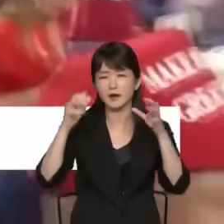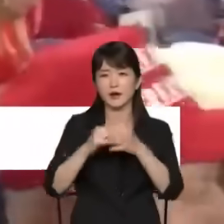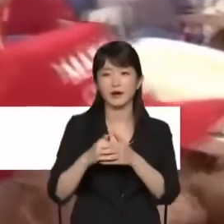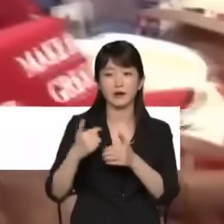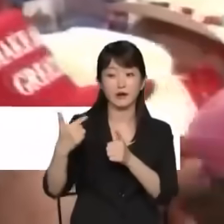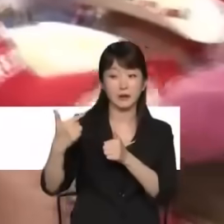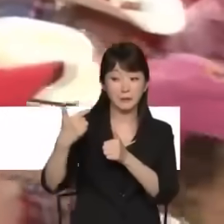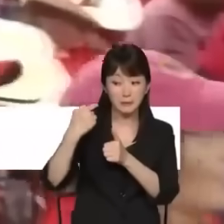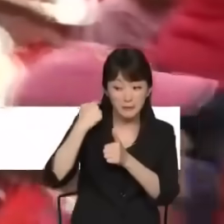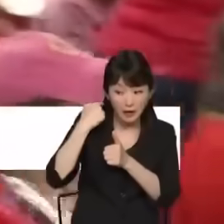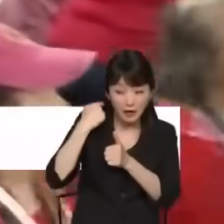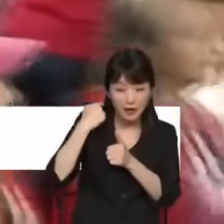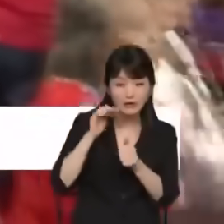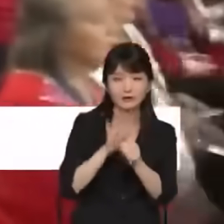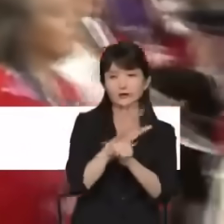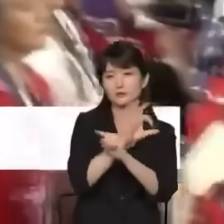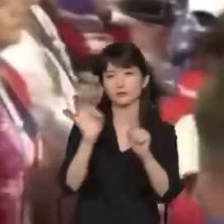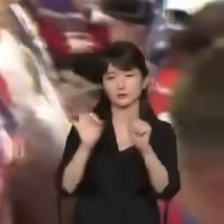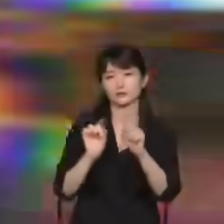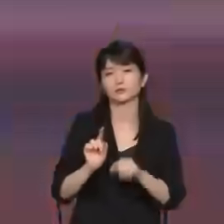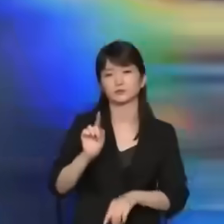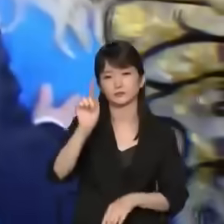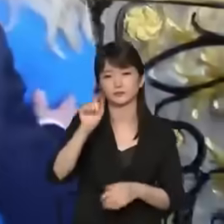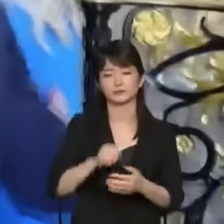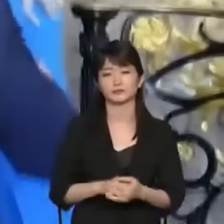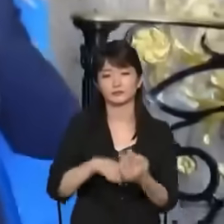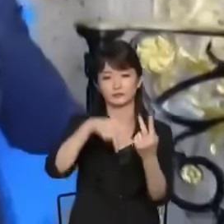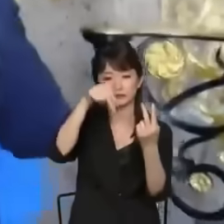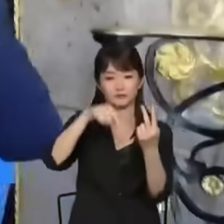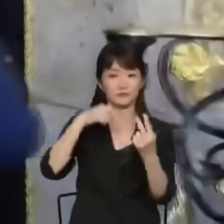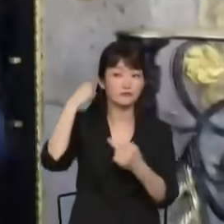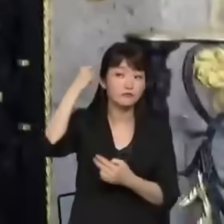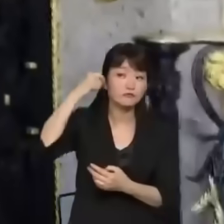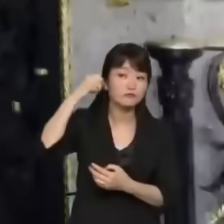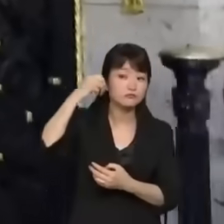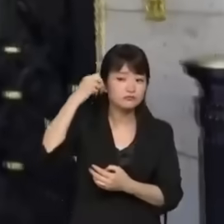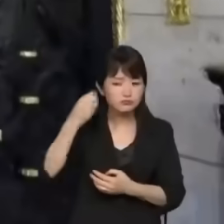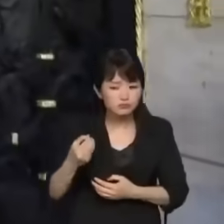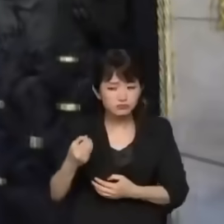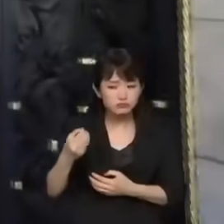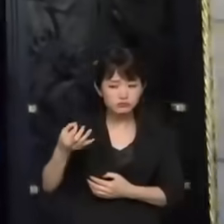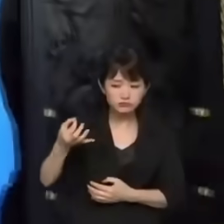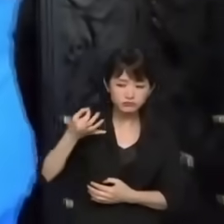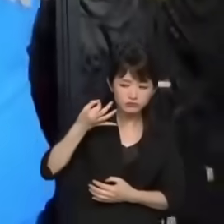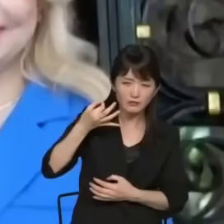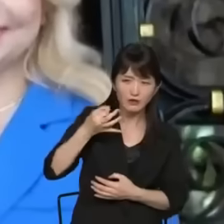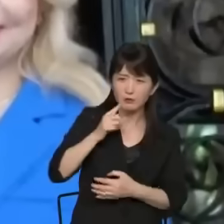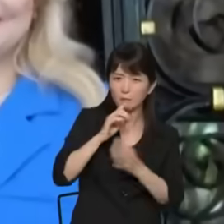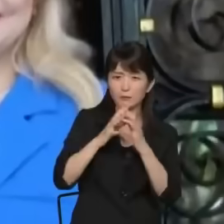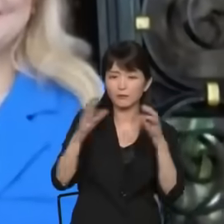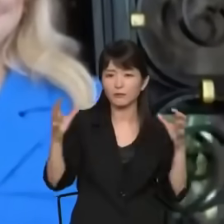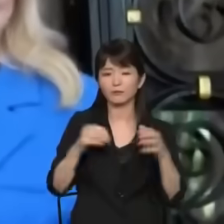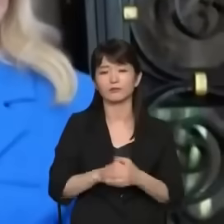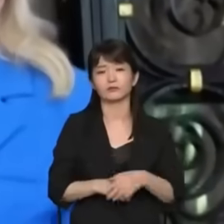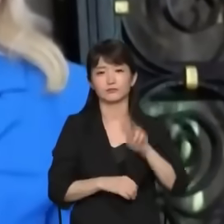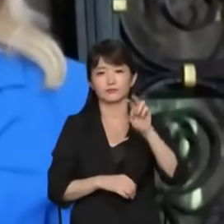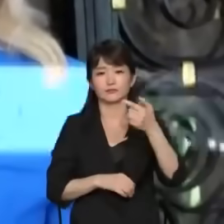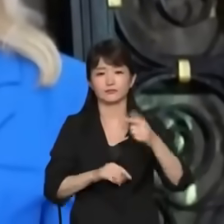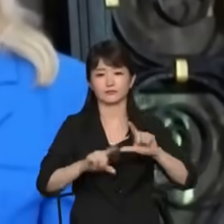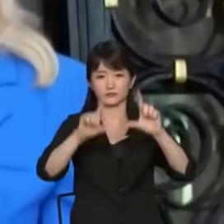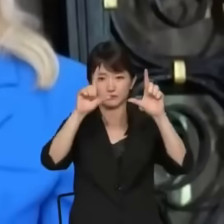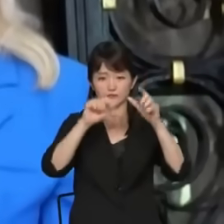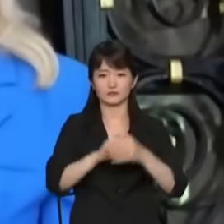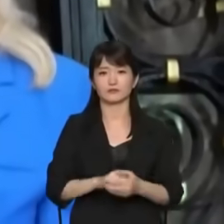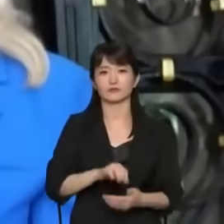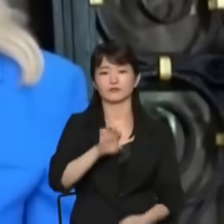뒤 지지율도 더 올랐습니다. 2주 만에 붕대를 풀었는데 논란에 휩싸였습니다. 현지 시간 26일